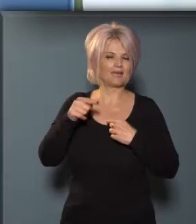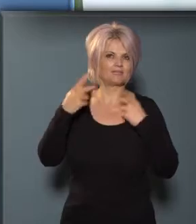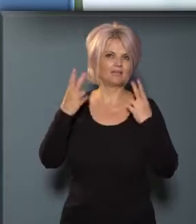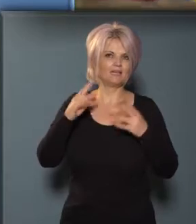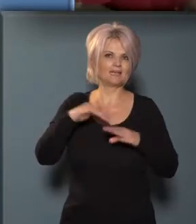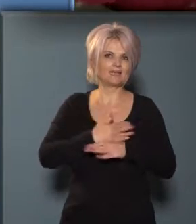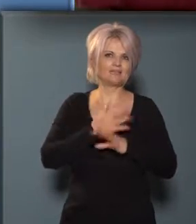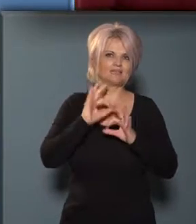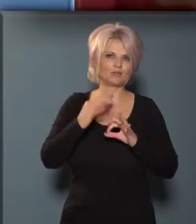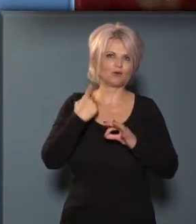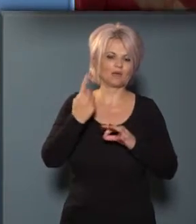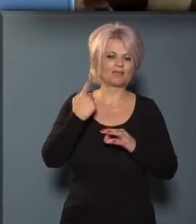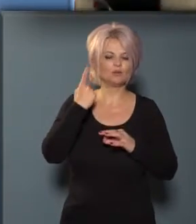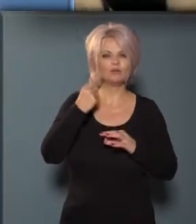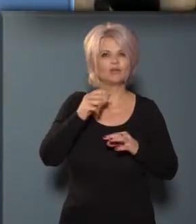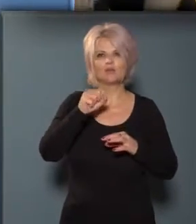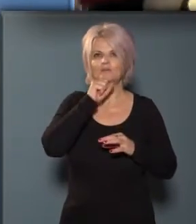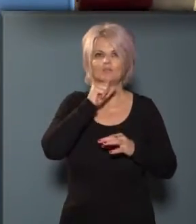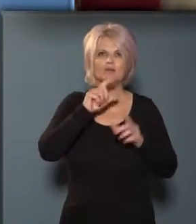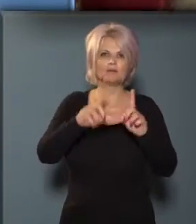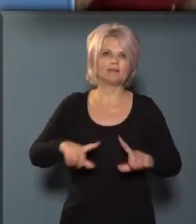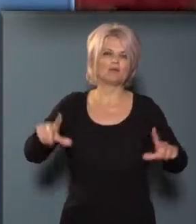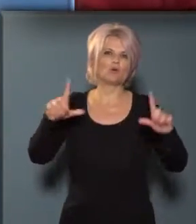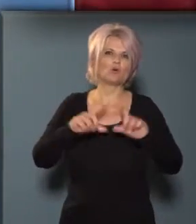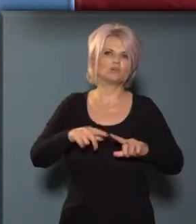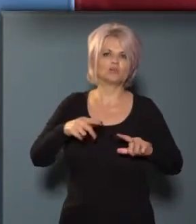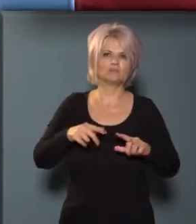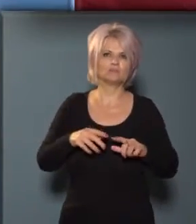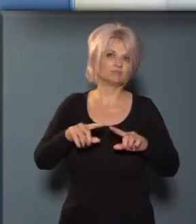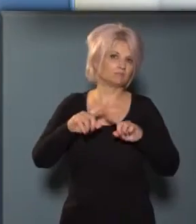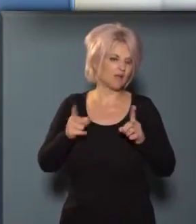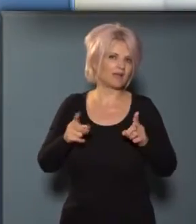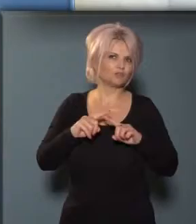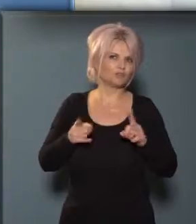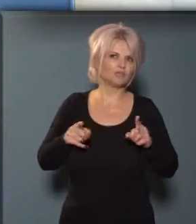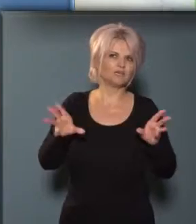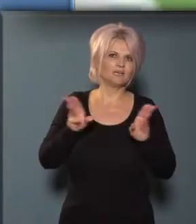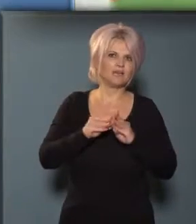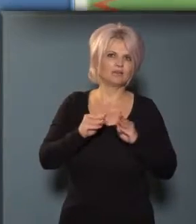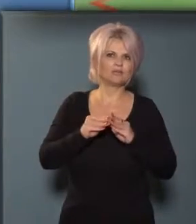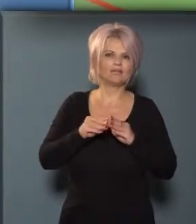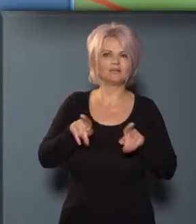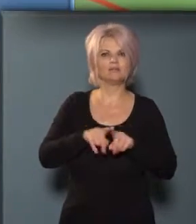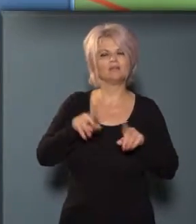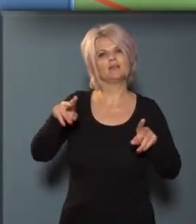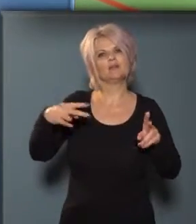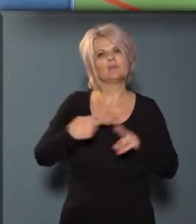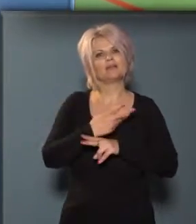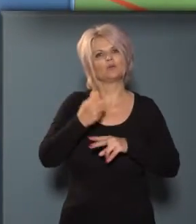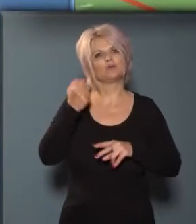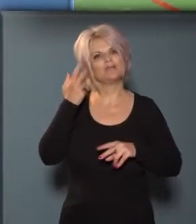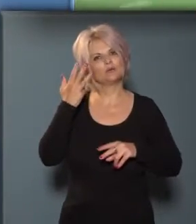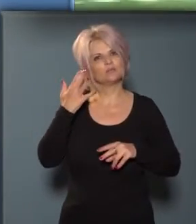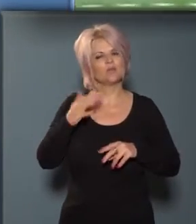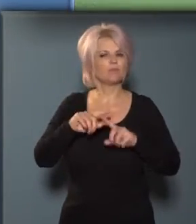érezze jól magát. És önöknek, óvodapedagógusoknak szóval talán kicsit mások az ilyen együttlétek, mint a megszokott hétköznapiak.